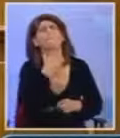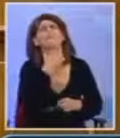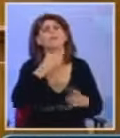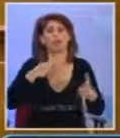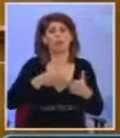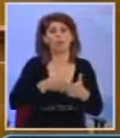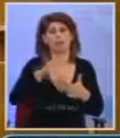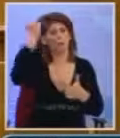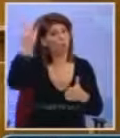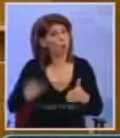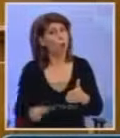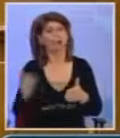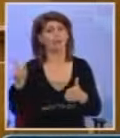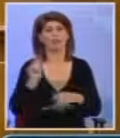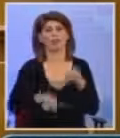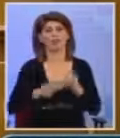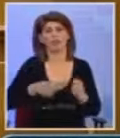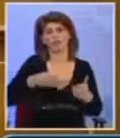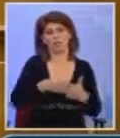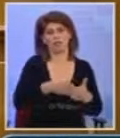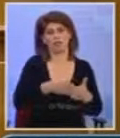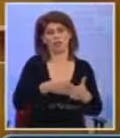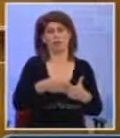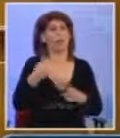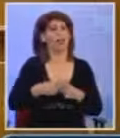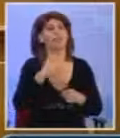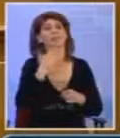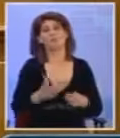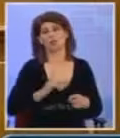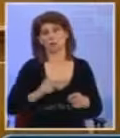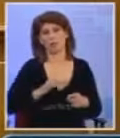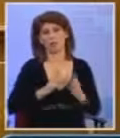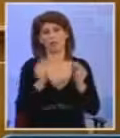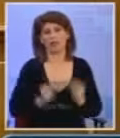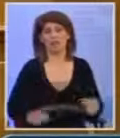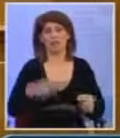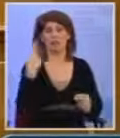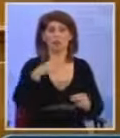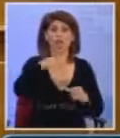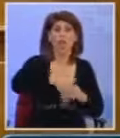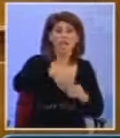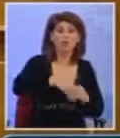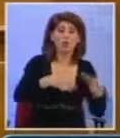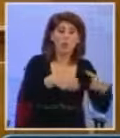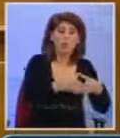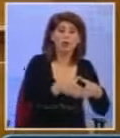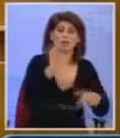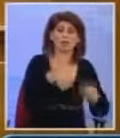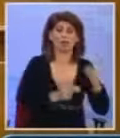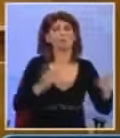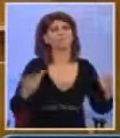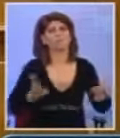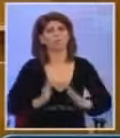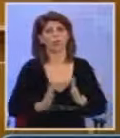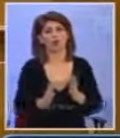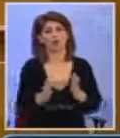αδιέξοδα τα οποία εσείς ο ίδιος έχετε φτιάξει. Η Ελλάδα δεν μπορεί να περιμένει να λύσετε το δικό σας εσωκομματικό πρόβλημα. Επιτέλους